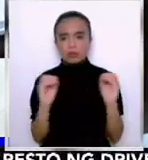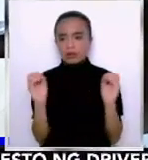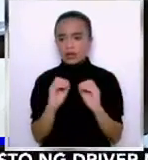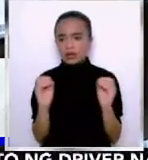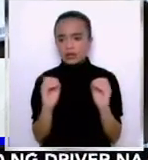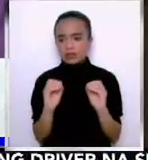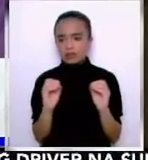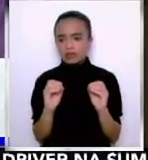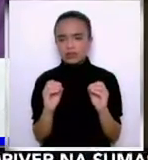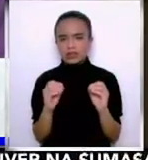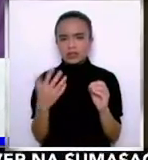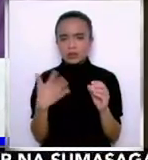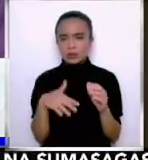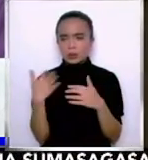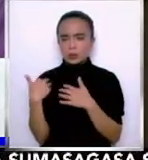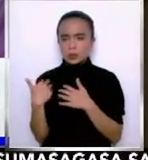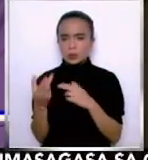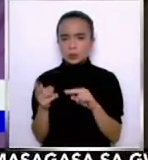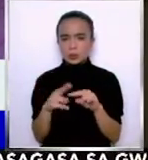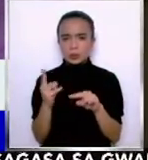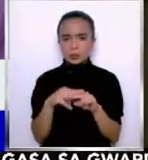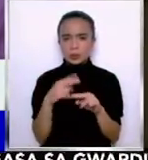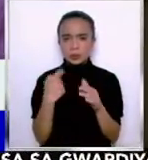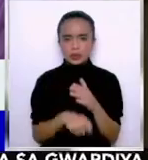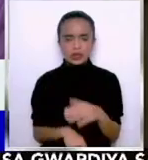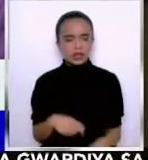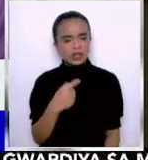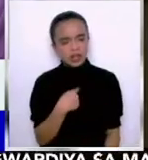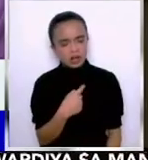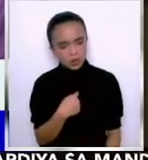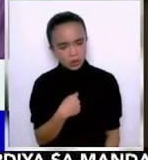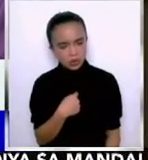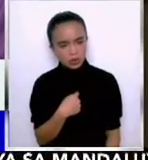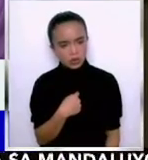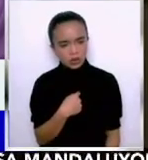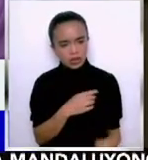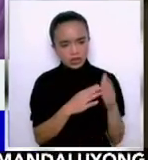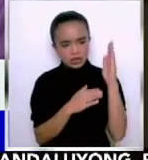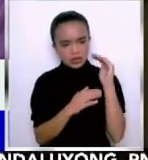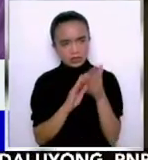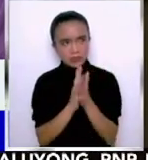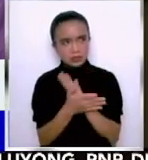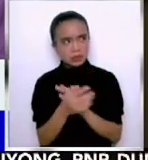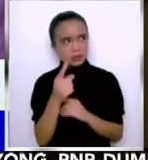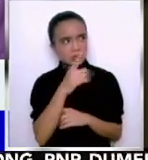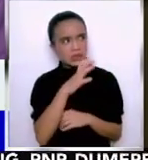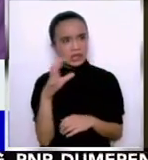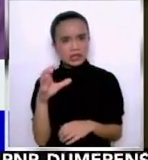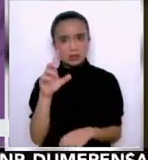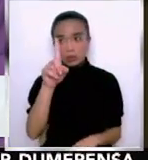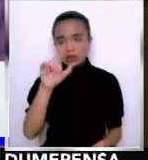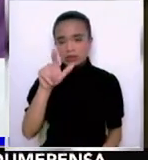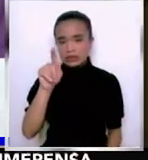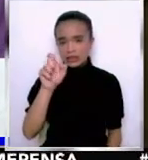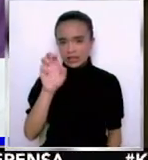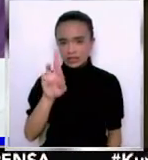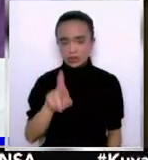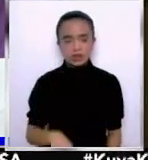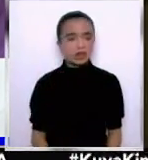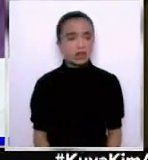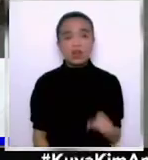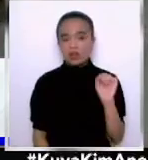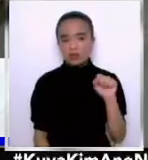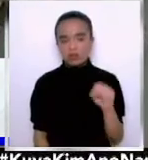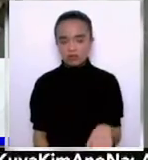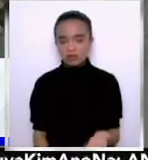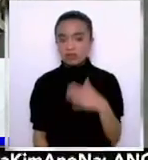produktong petrolyo. Pinapako na namin, we presume na makakarating tayo sa 100 per liter. Kasi